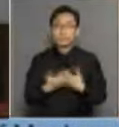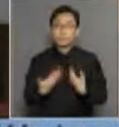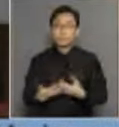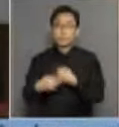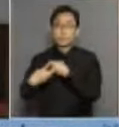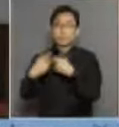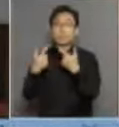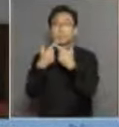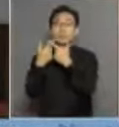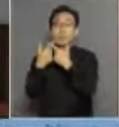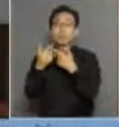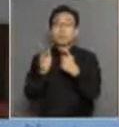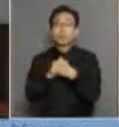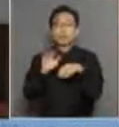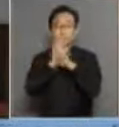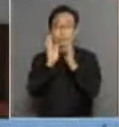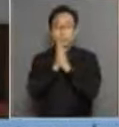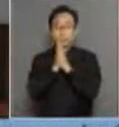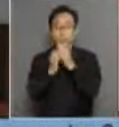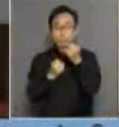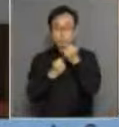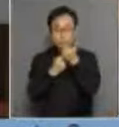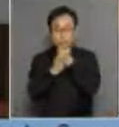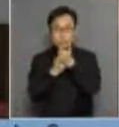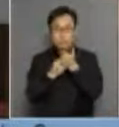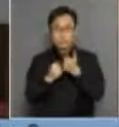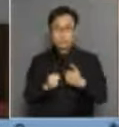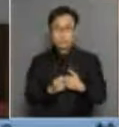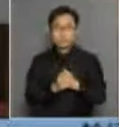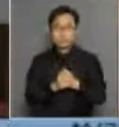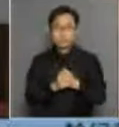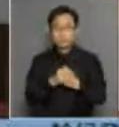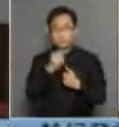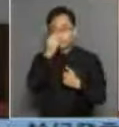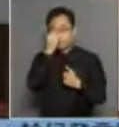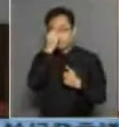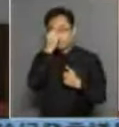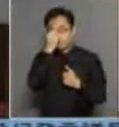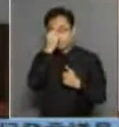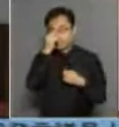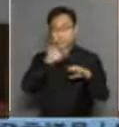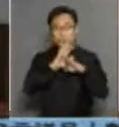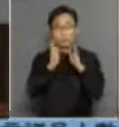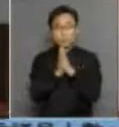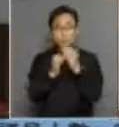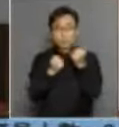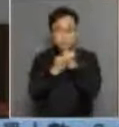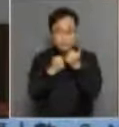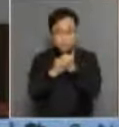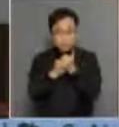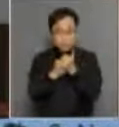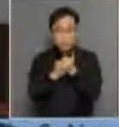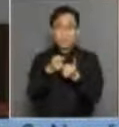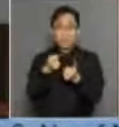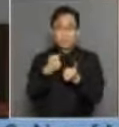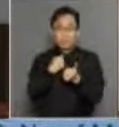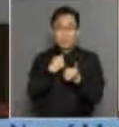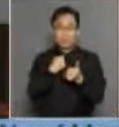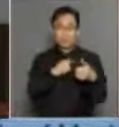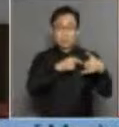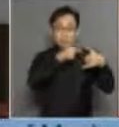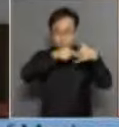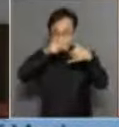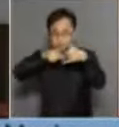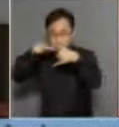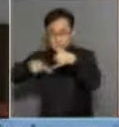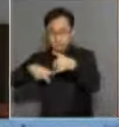我系全部都支持嘅啊。咁所以如果既然全部都支持咧，就即系逐个你都要减人工噶啦 ，OK